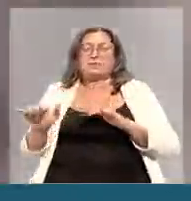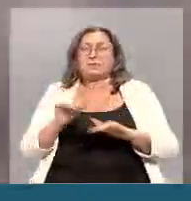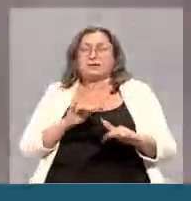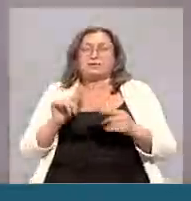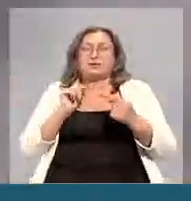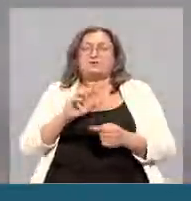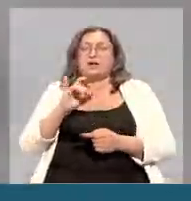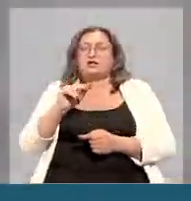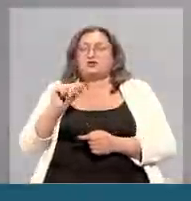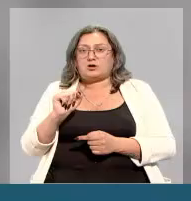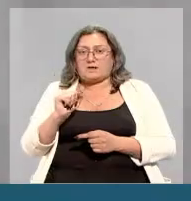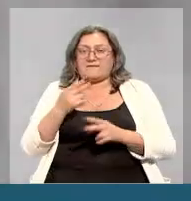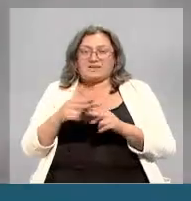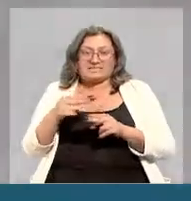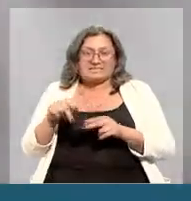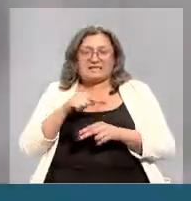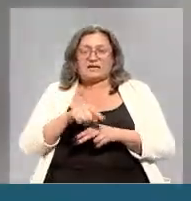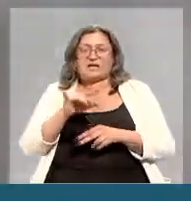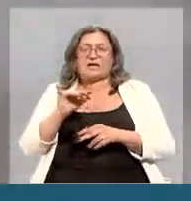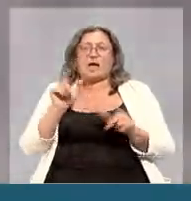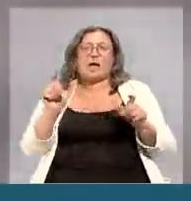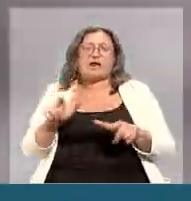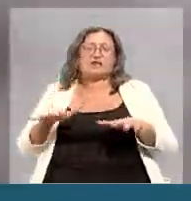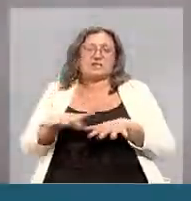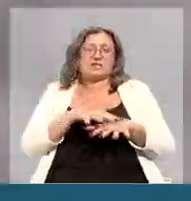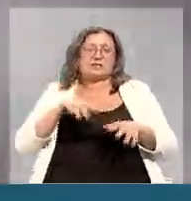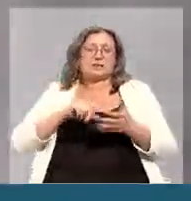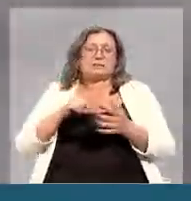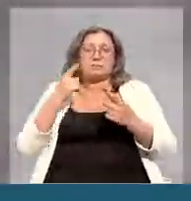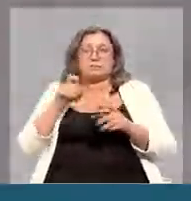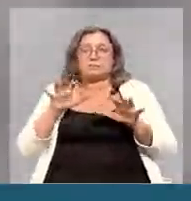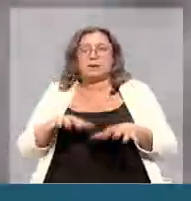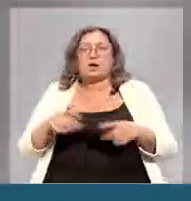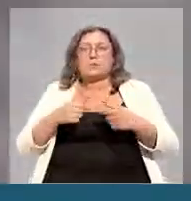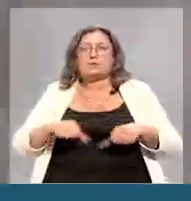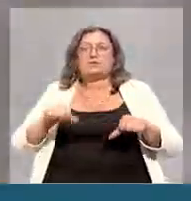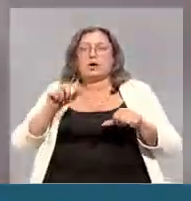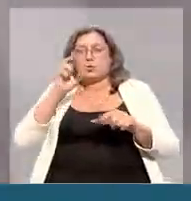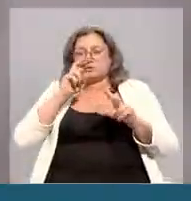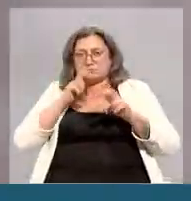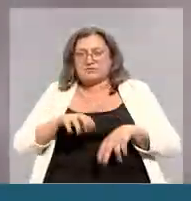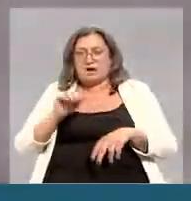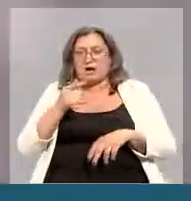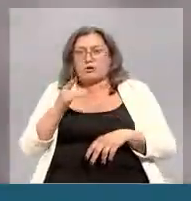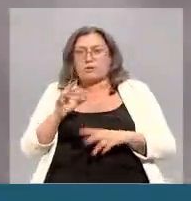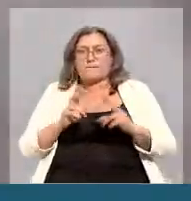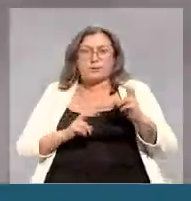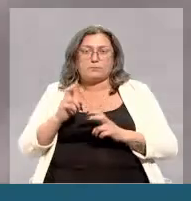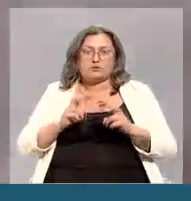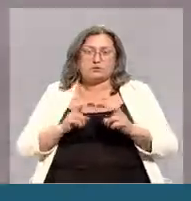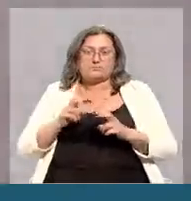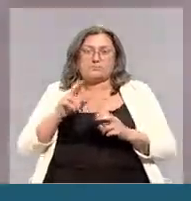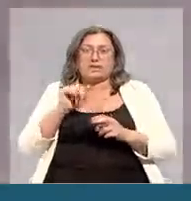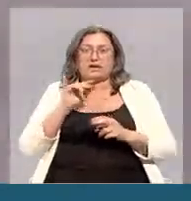мероприятий против саранчевых вредителей и карантинных объектов заявил председатель комитета государственной инспекции в агропромышленном